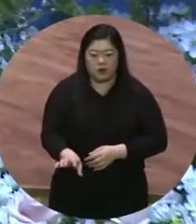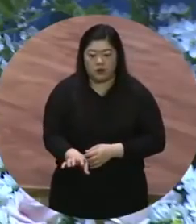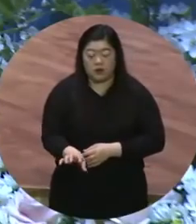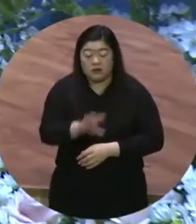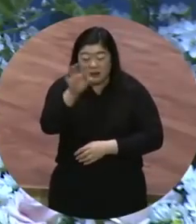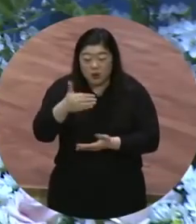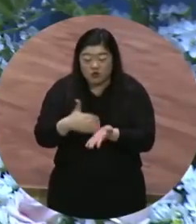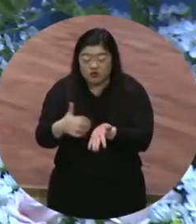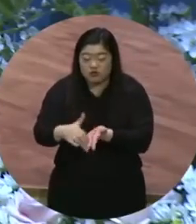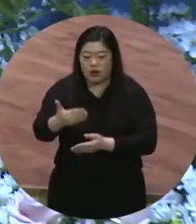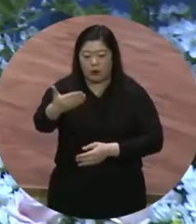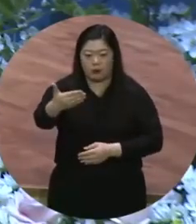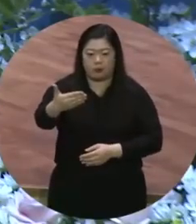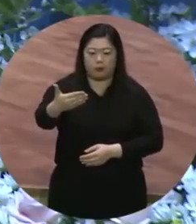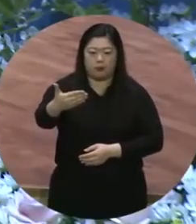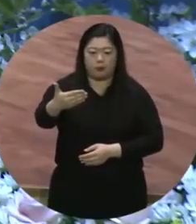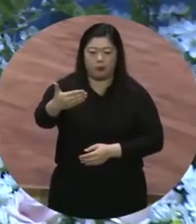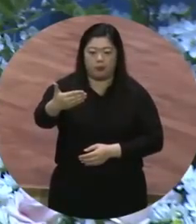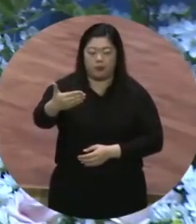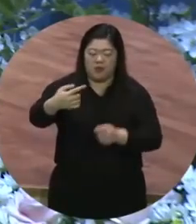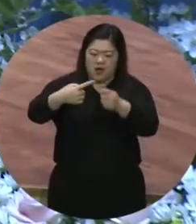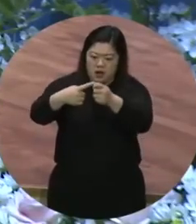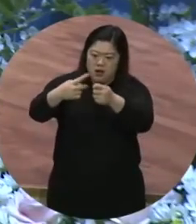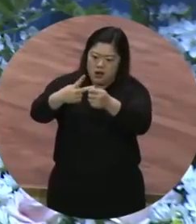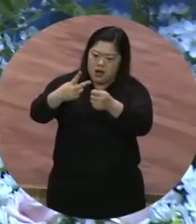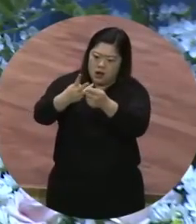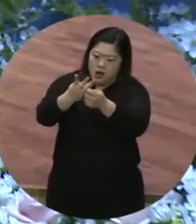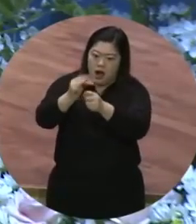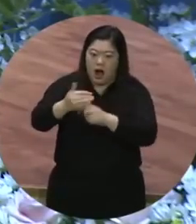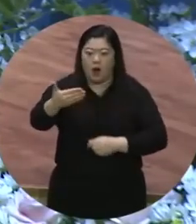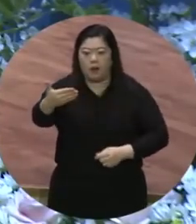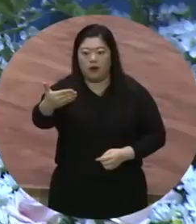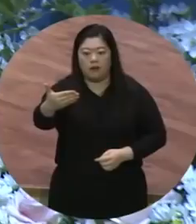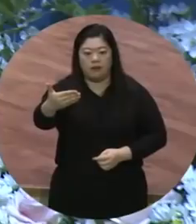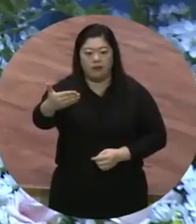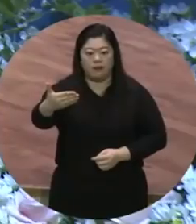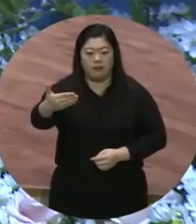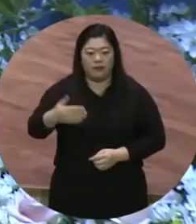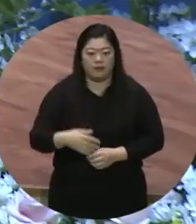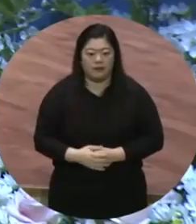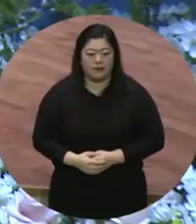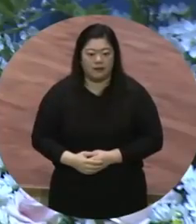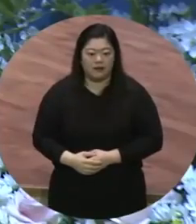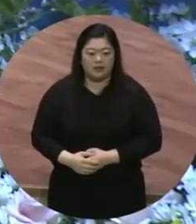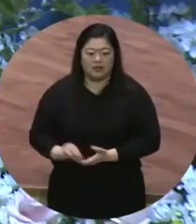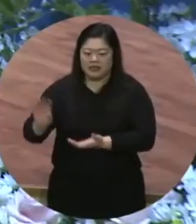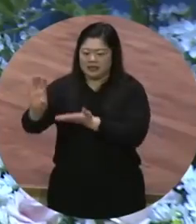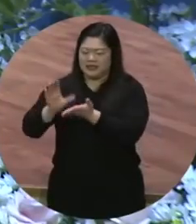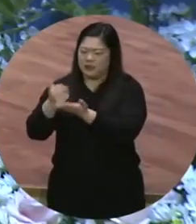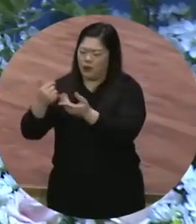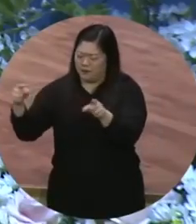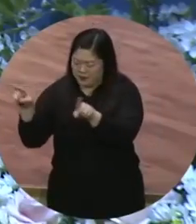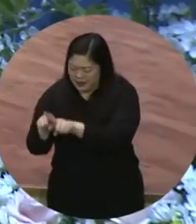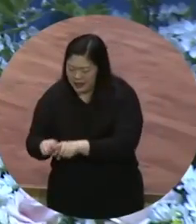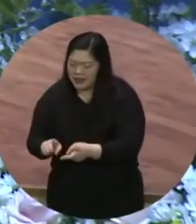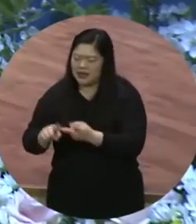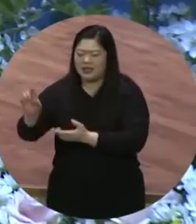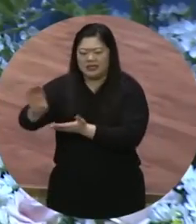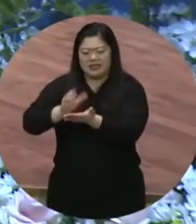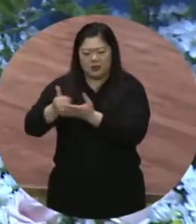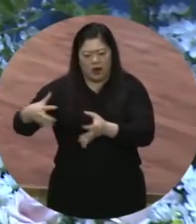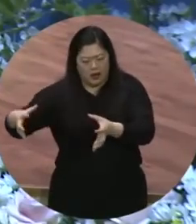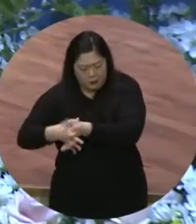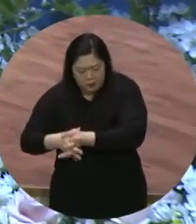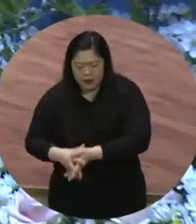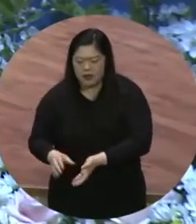나와요. 그리스도와 합하여, 그리스도와 연합하여, 그리스도와 함께 죽고